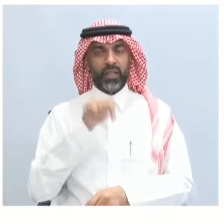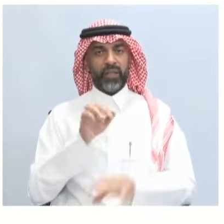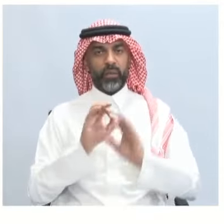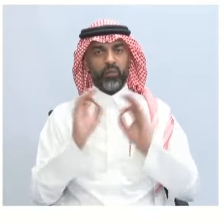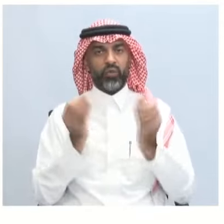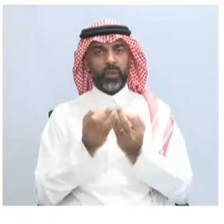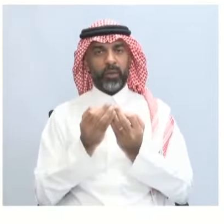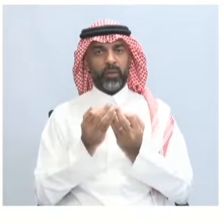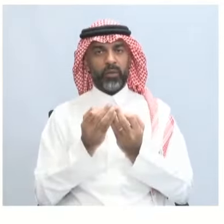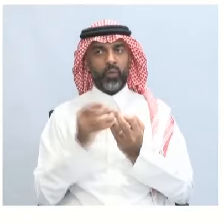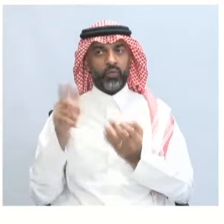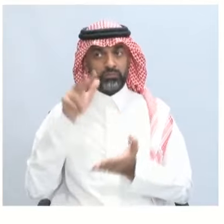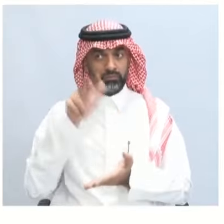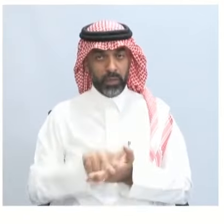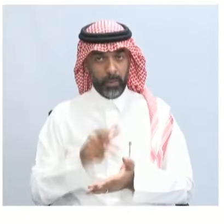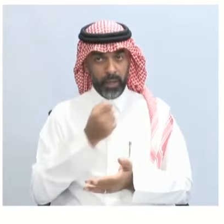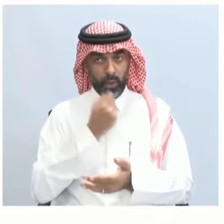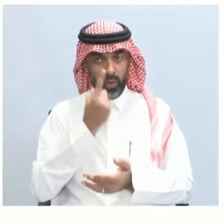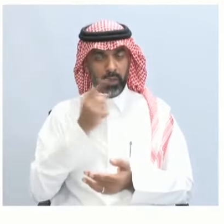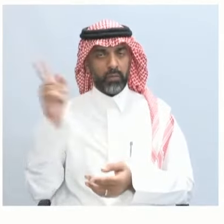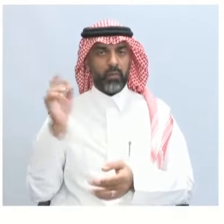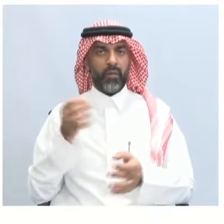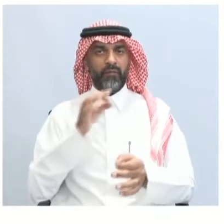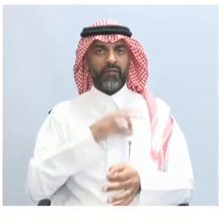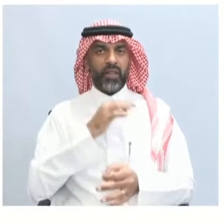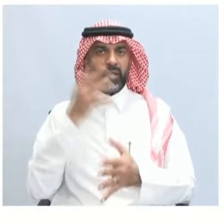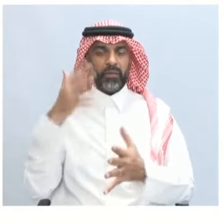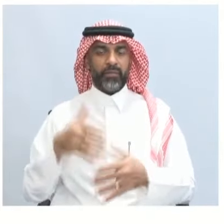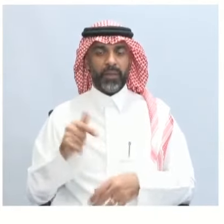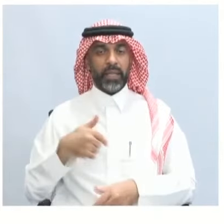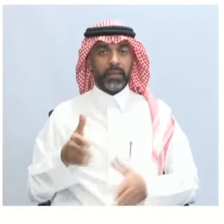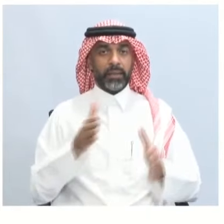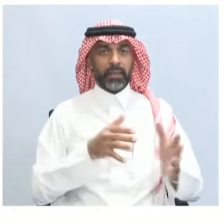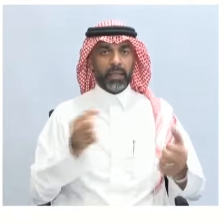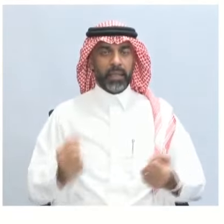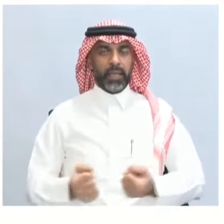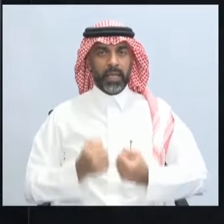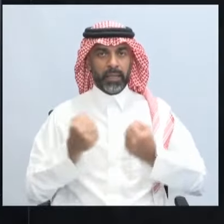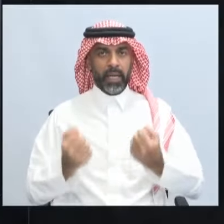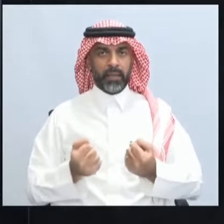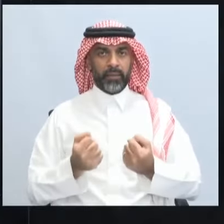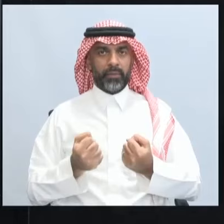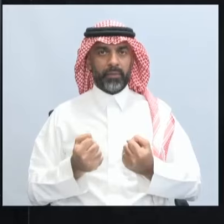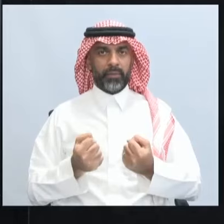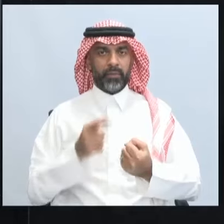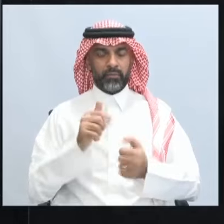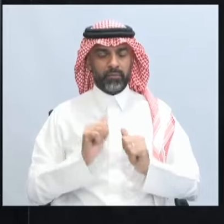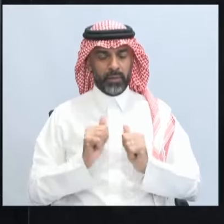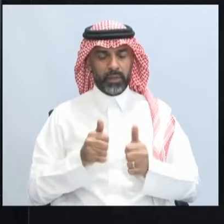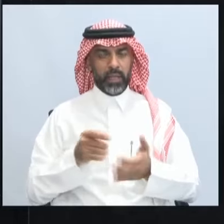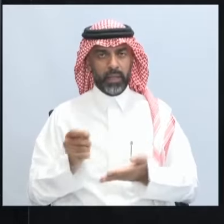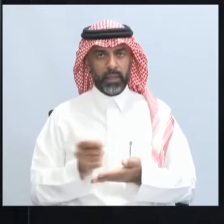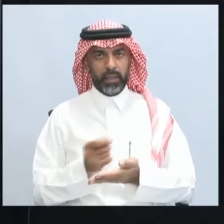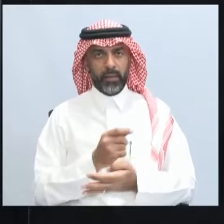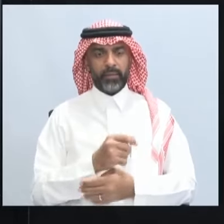يحقق التوحيد لدينا الان نشاط اريد منكم الان التهيؤ وتغيير الجلسه حتى نستعد لان